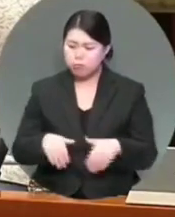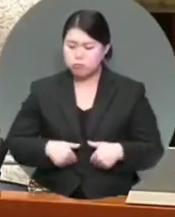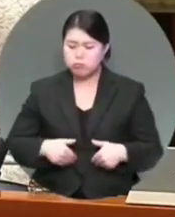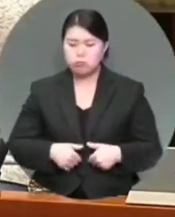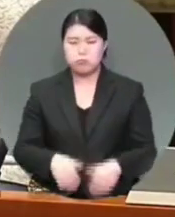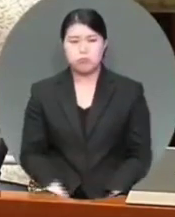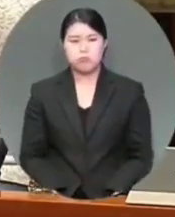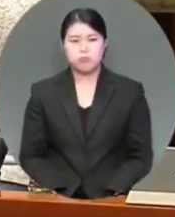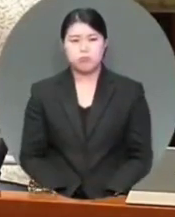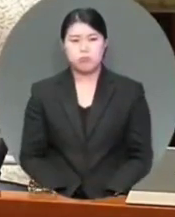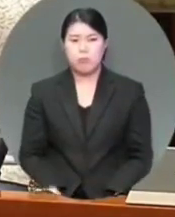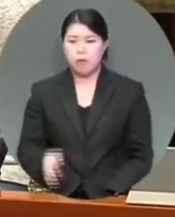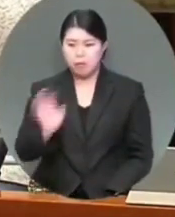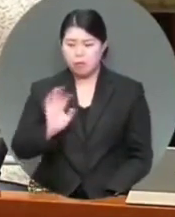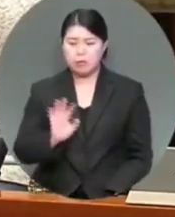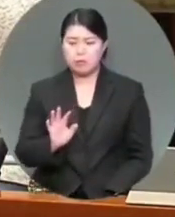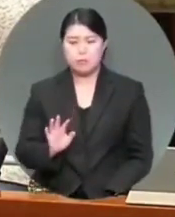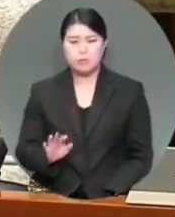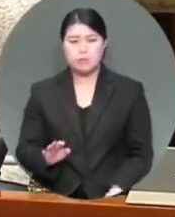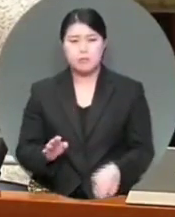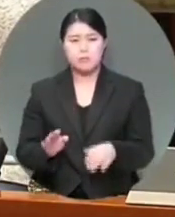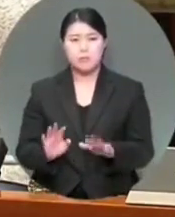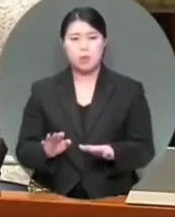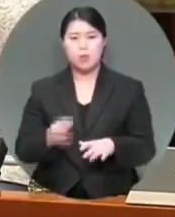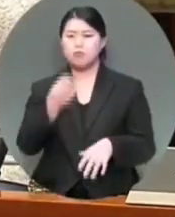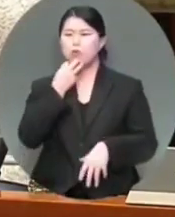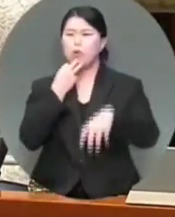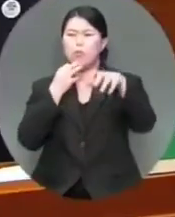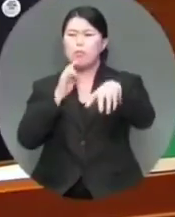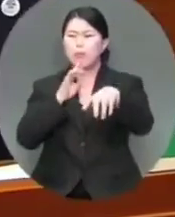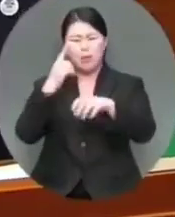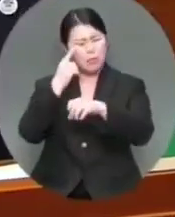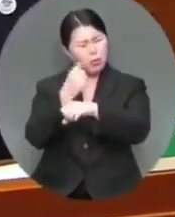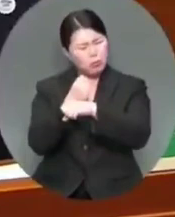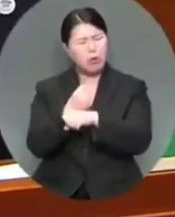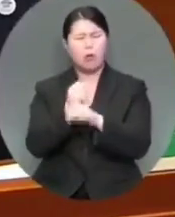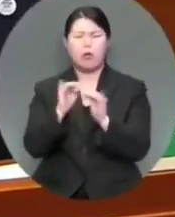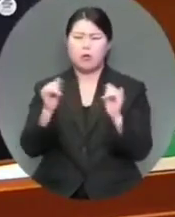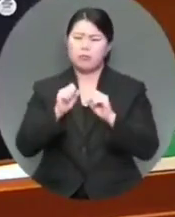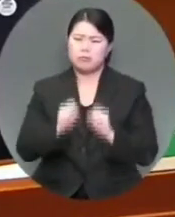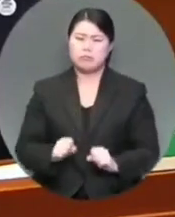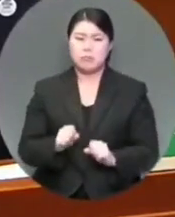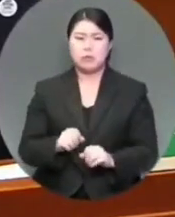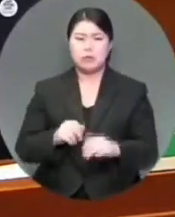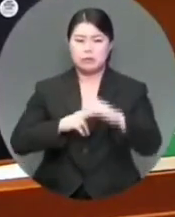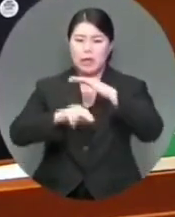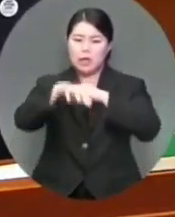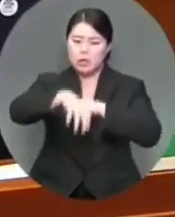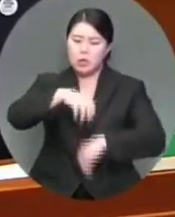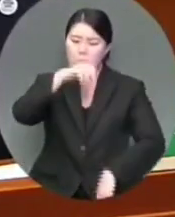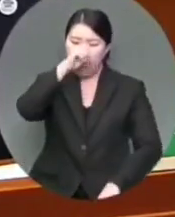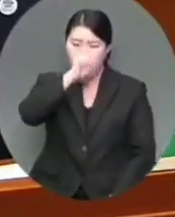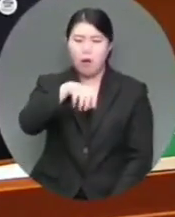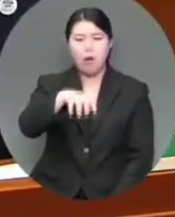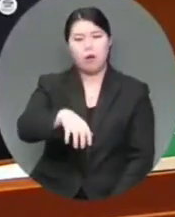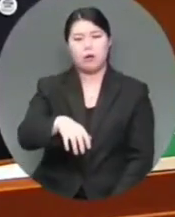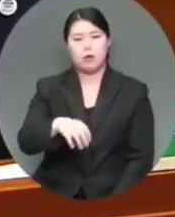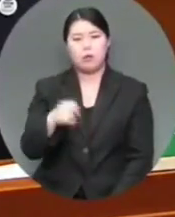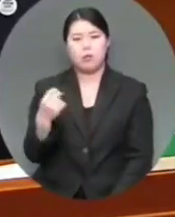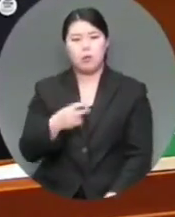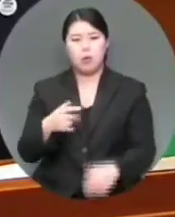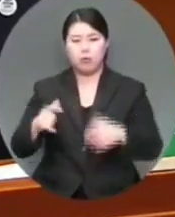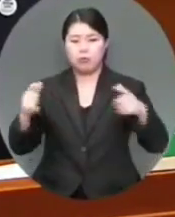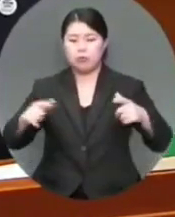주십시오. 연구원들이 전부 다 서울에만 있으려 해요. 아까 봤었죠. 지하철 좋은데 지하철이 한 구에